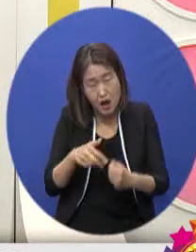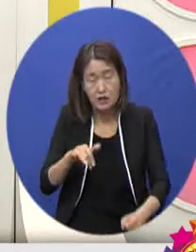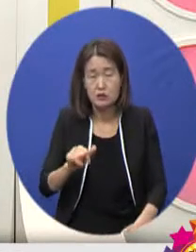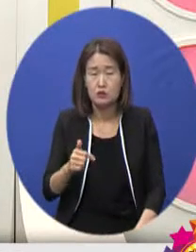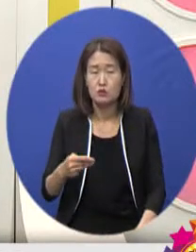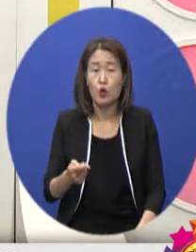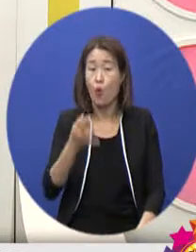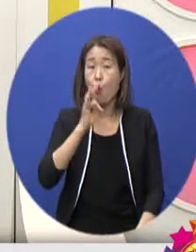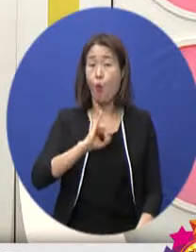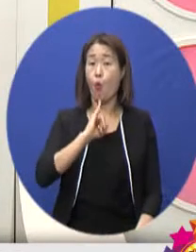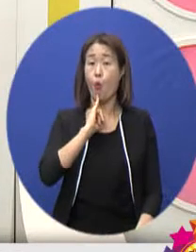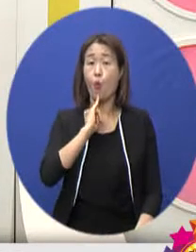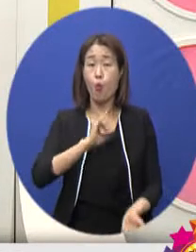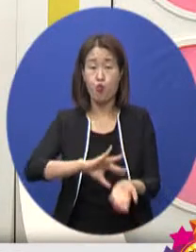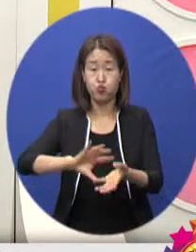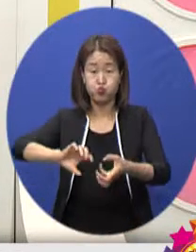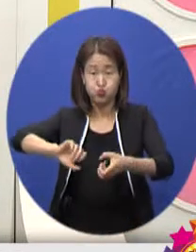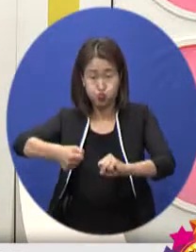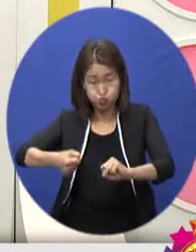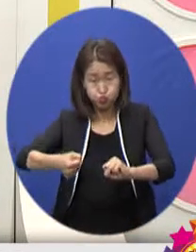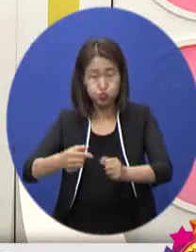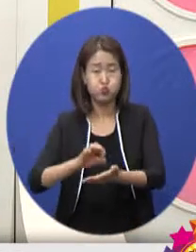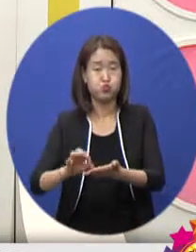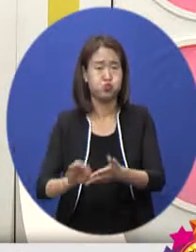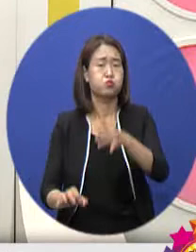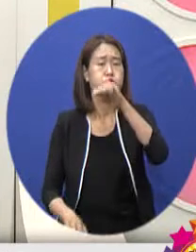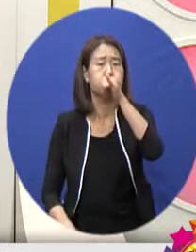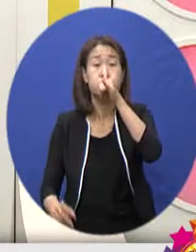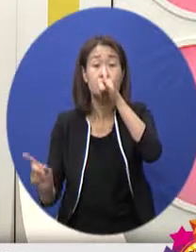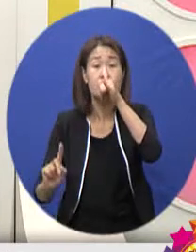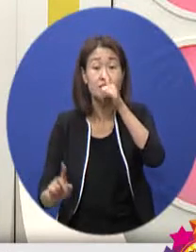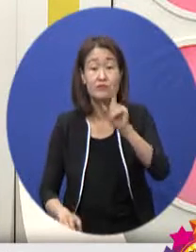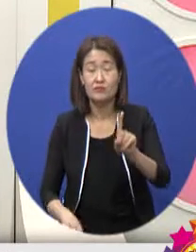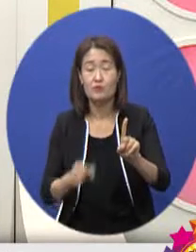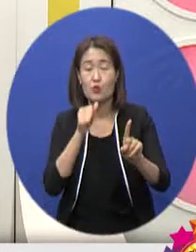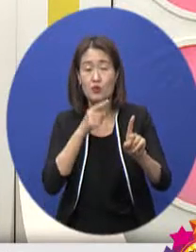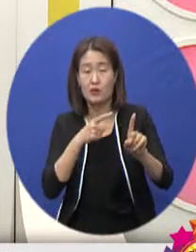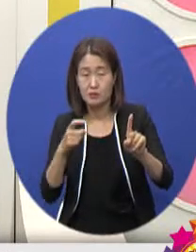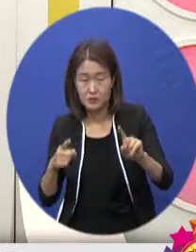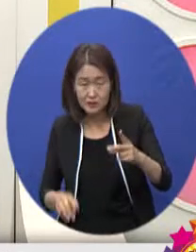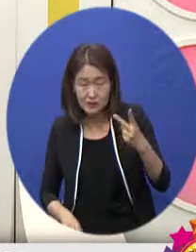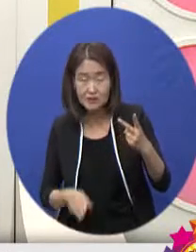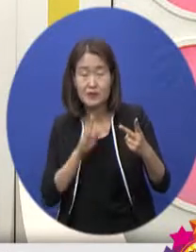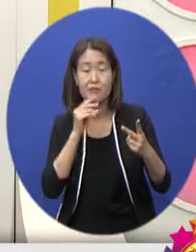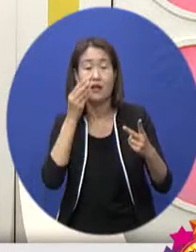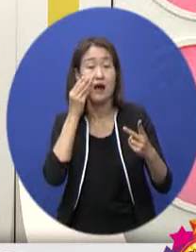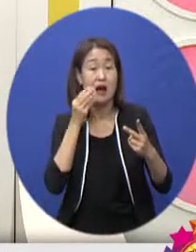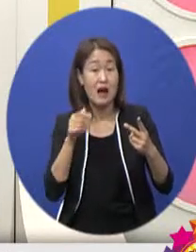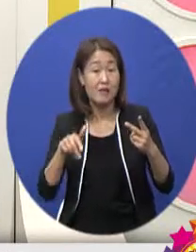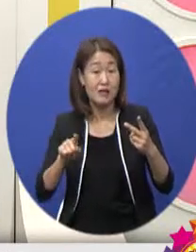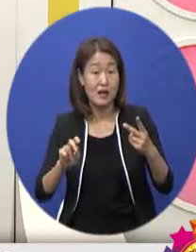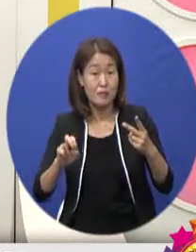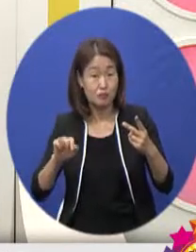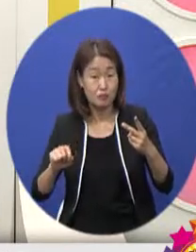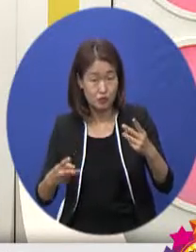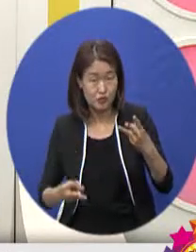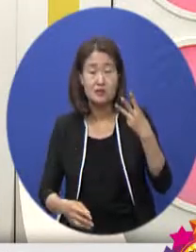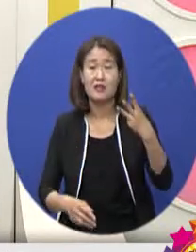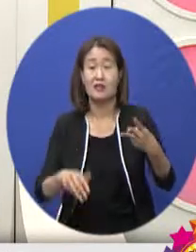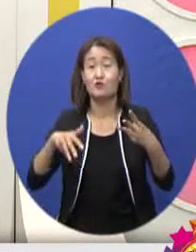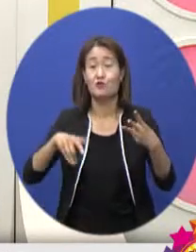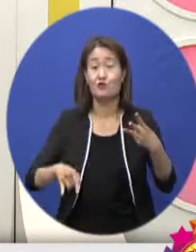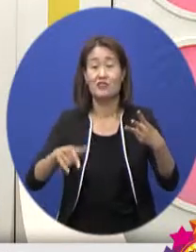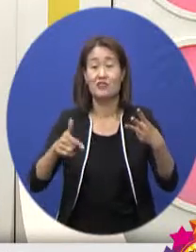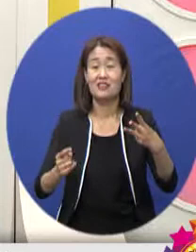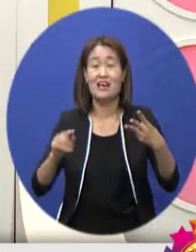한약재로도 이용되는 이것은 무엇일까요? 1번 콩나물 2번 참나물 3번